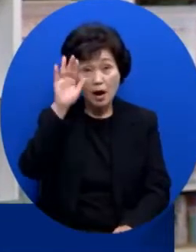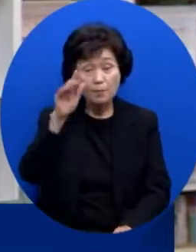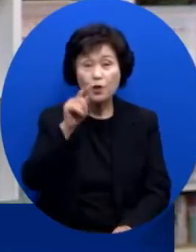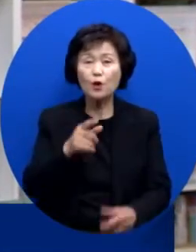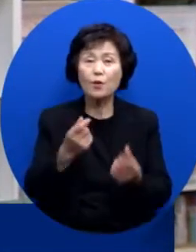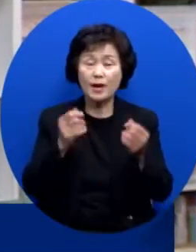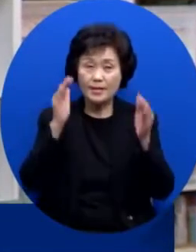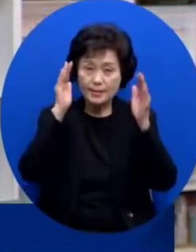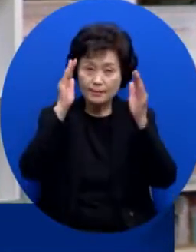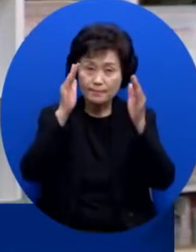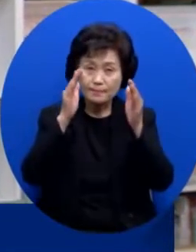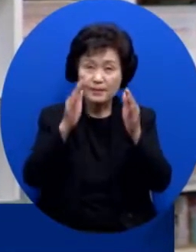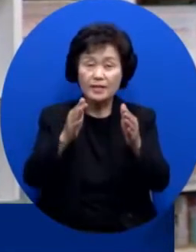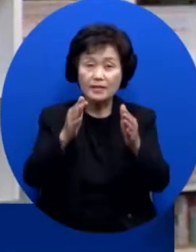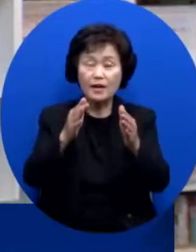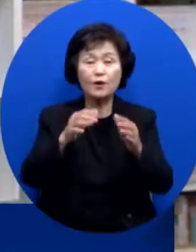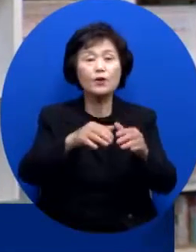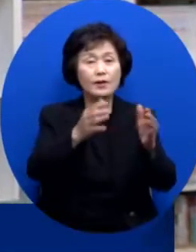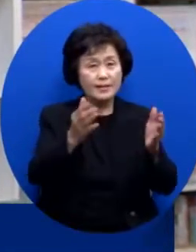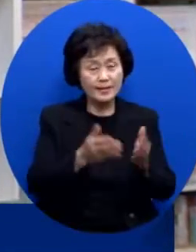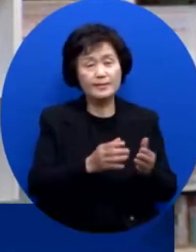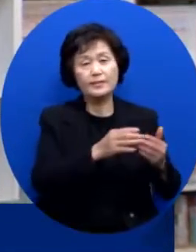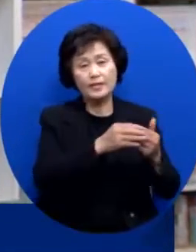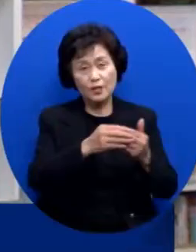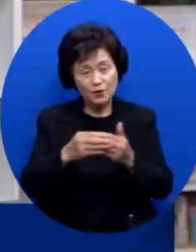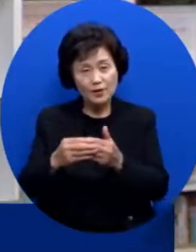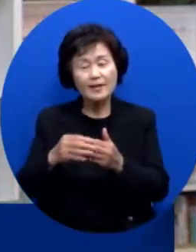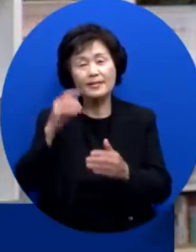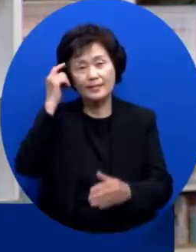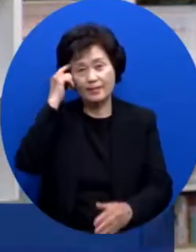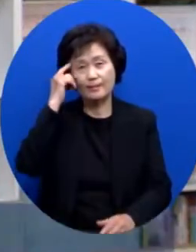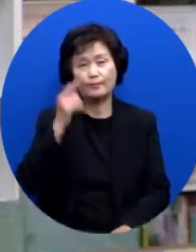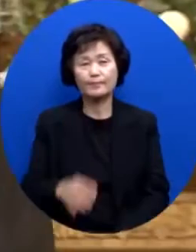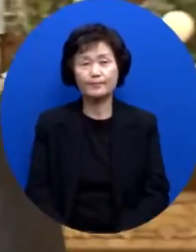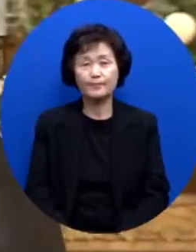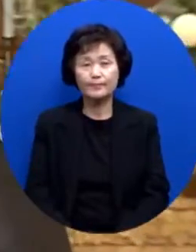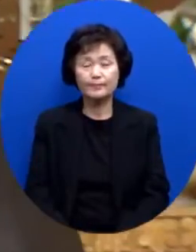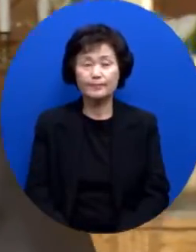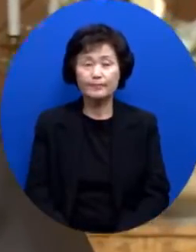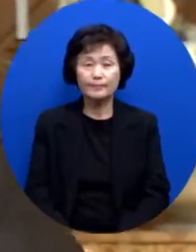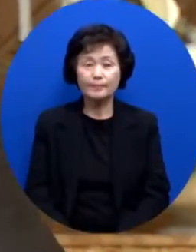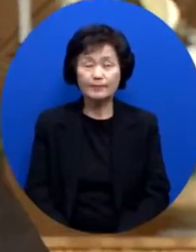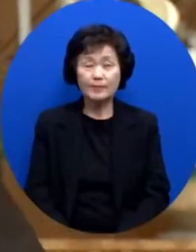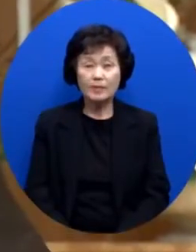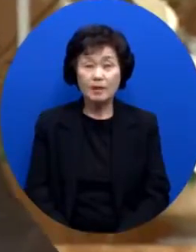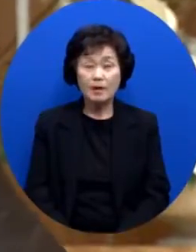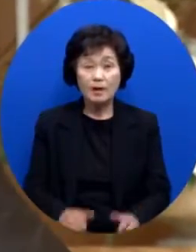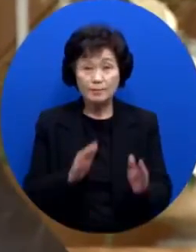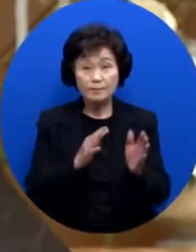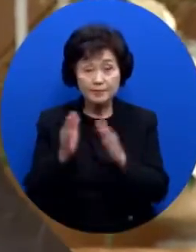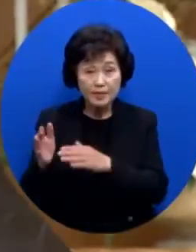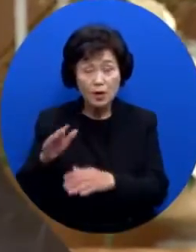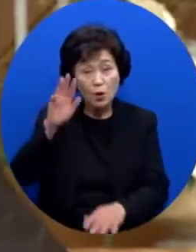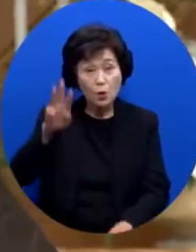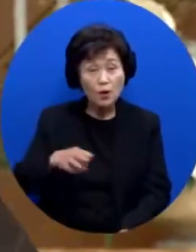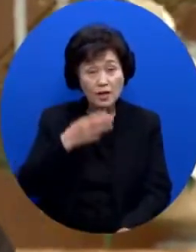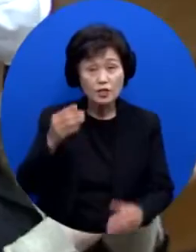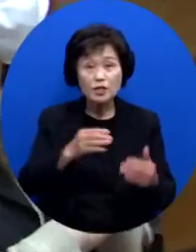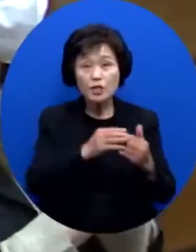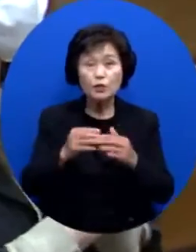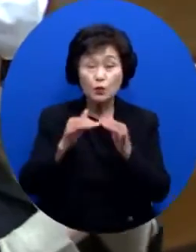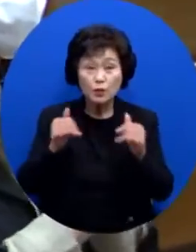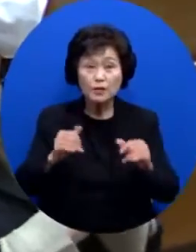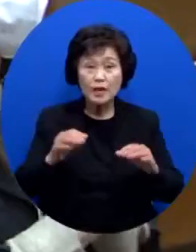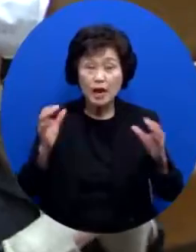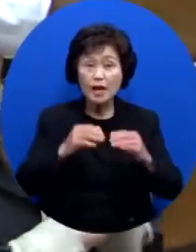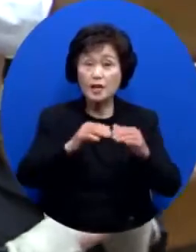좀 이 단체를 이끌어가려고 그렇게 생각하고 있습니다. 한편 웨슬리언 교회 지도자